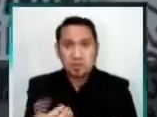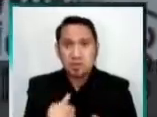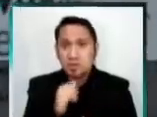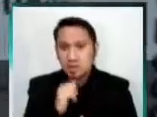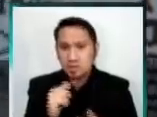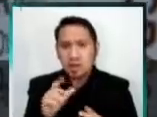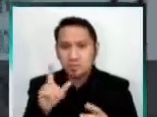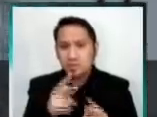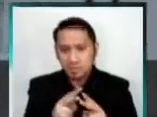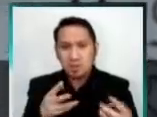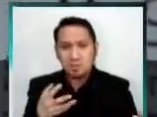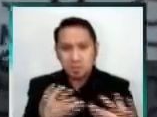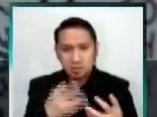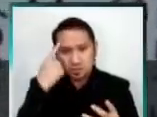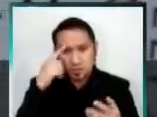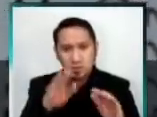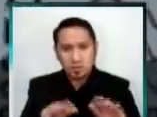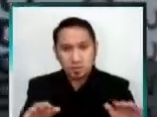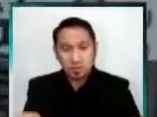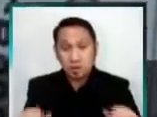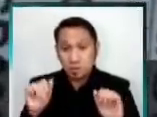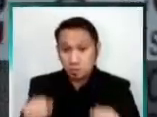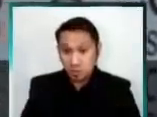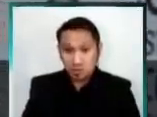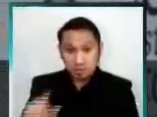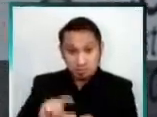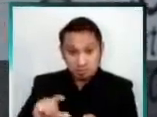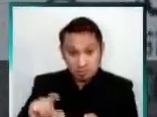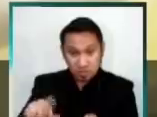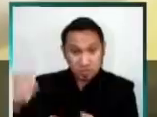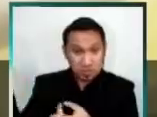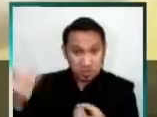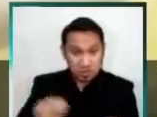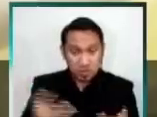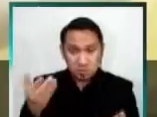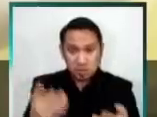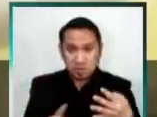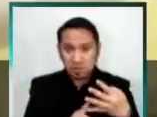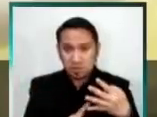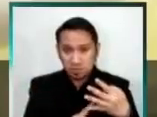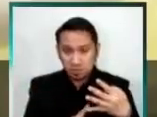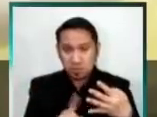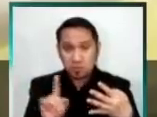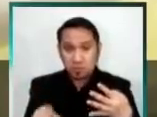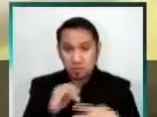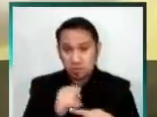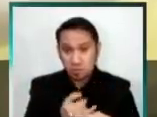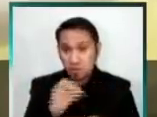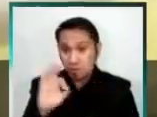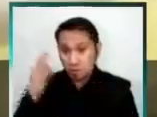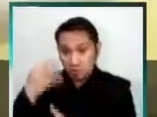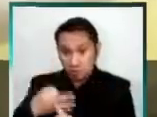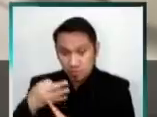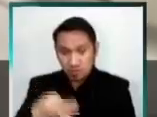bata. Posibleng dumating daw ang first tranche nito sa katapusan ng Enero o unang linggo ng Pebrero. Samantala, napansin daw ng